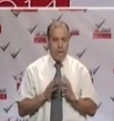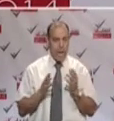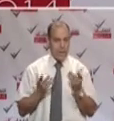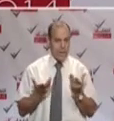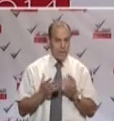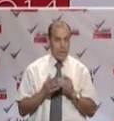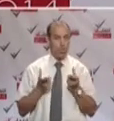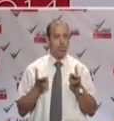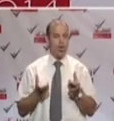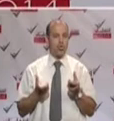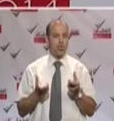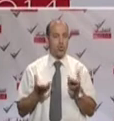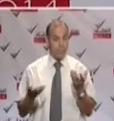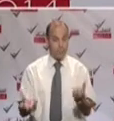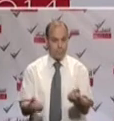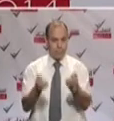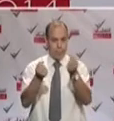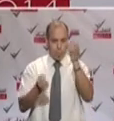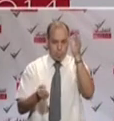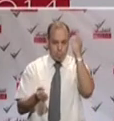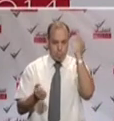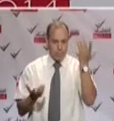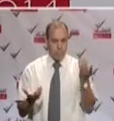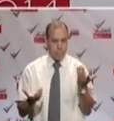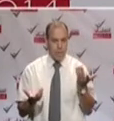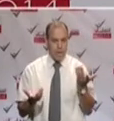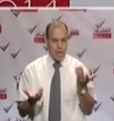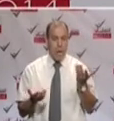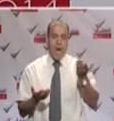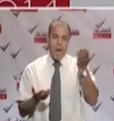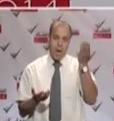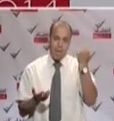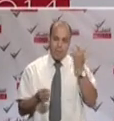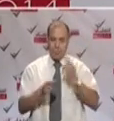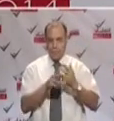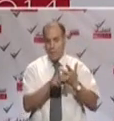لأنها فرصة إنقاذ تونس مما وقعت فيه خلال السنوات الثلاث.